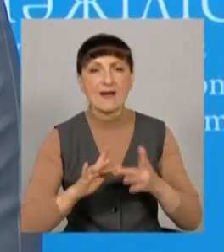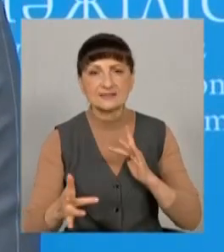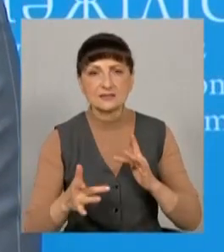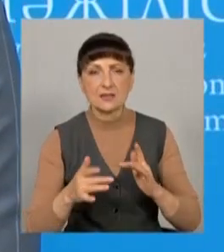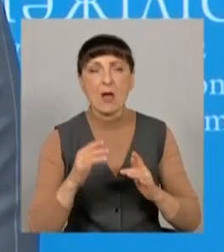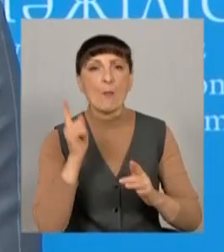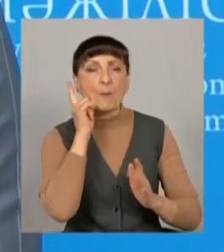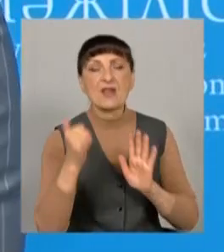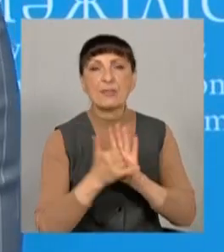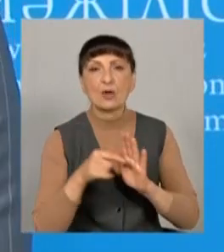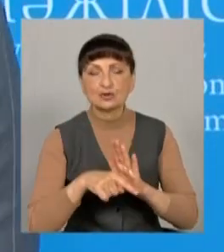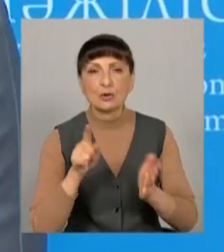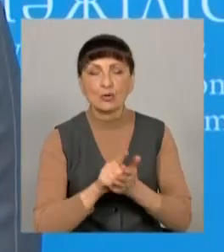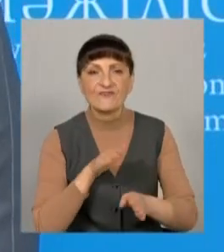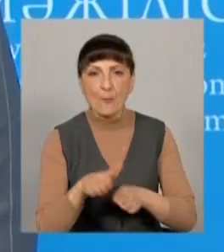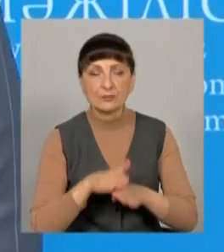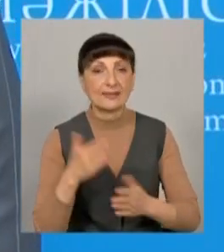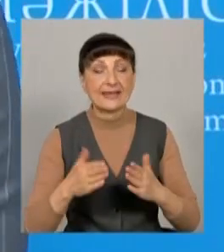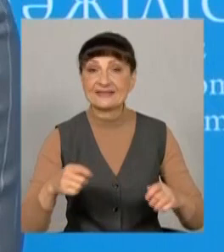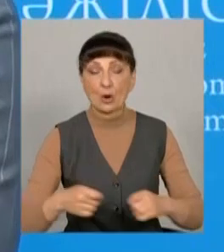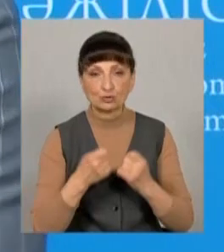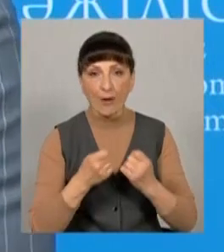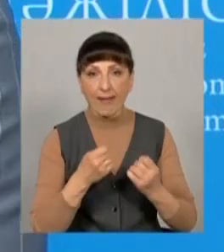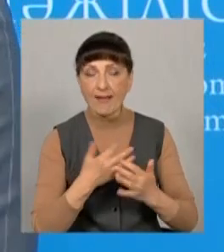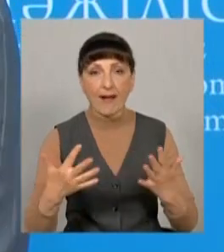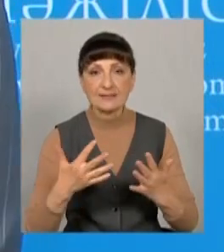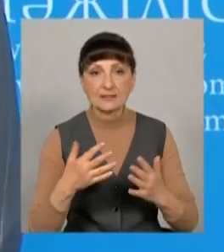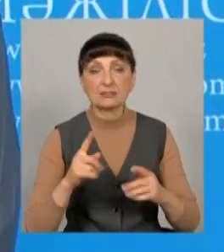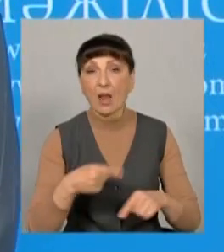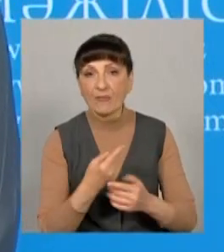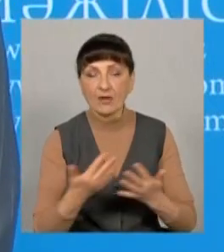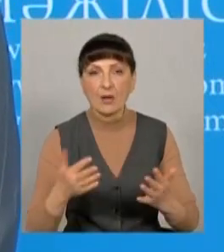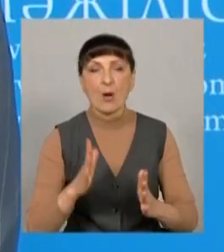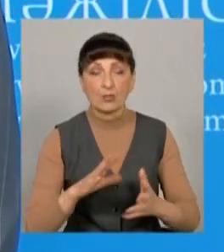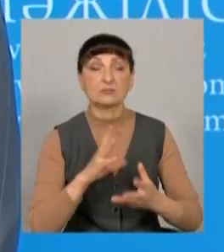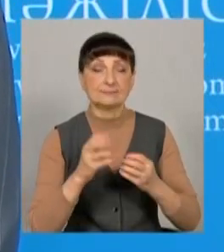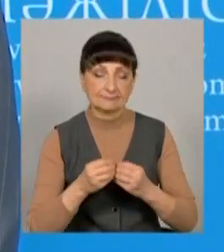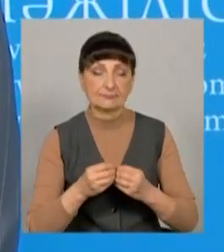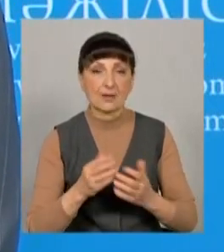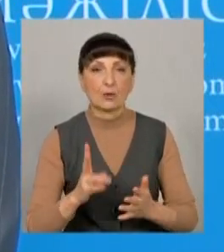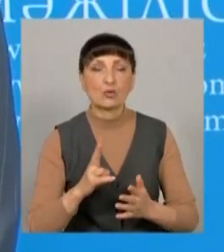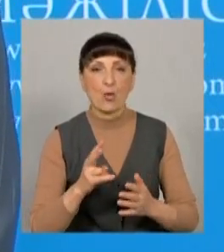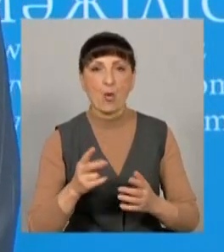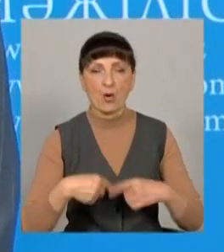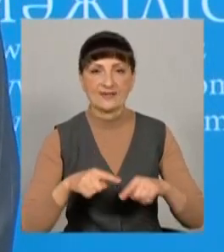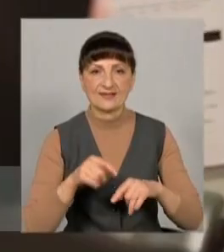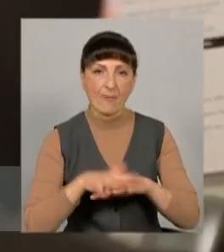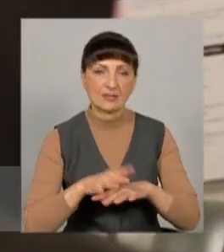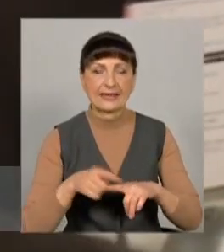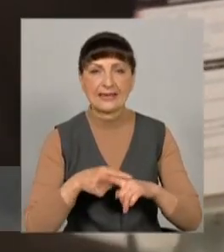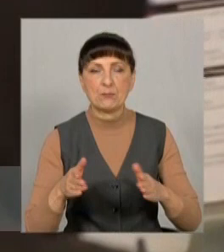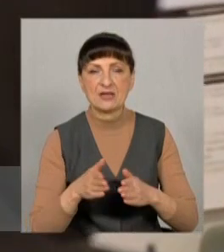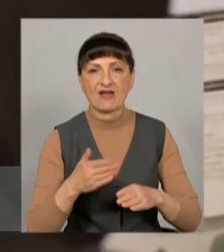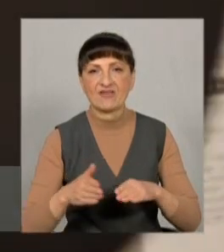приложениям, которые должны соблюдаться. И при нарушении этих требований, соответствующие будут последствия для финансовых организаций.